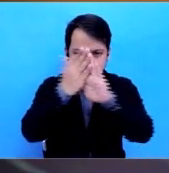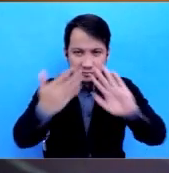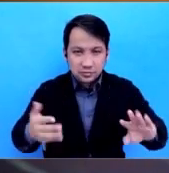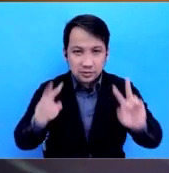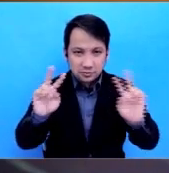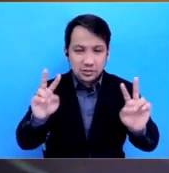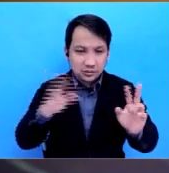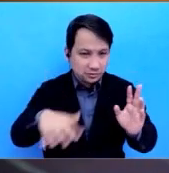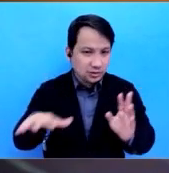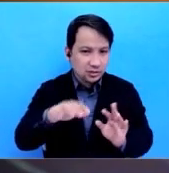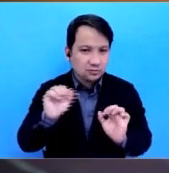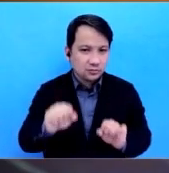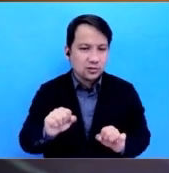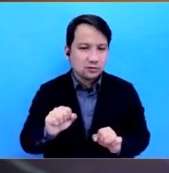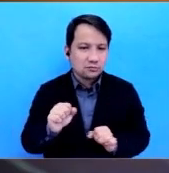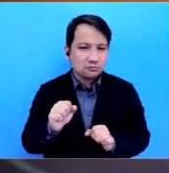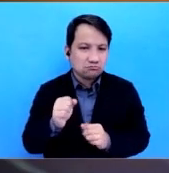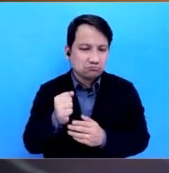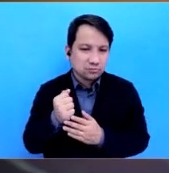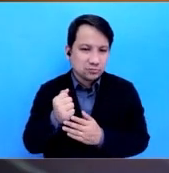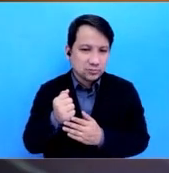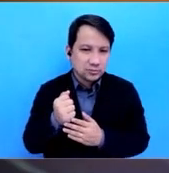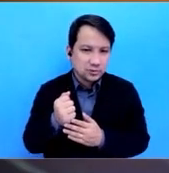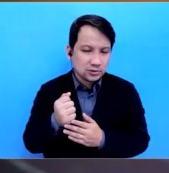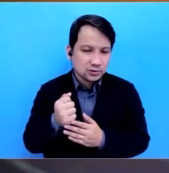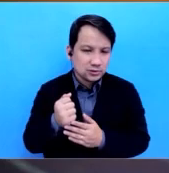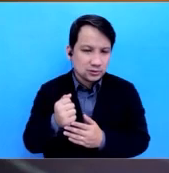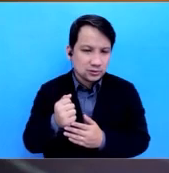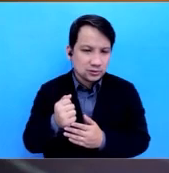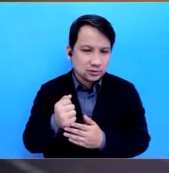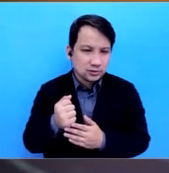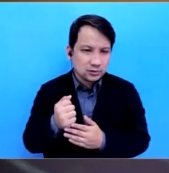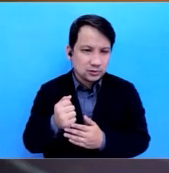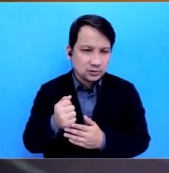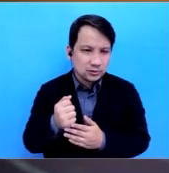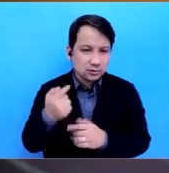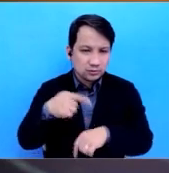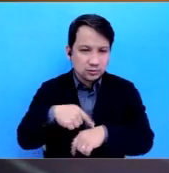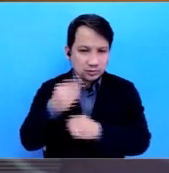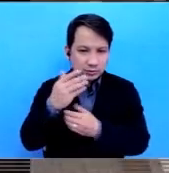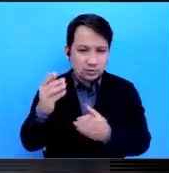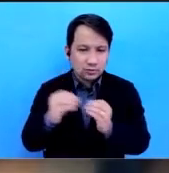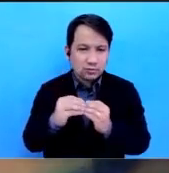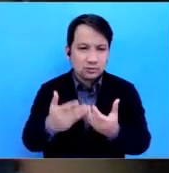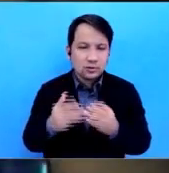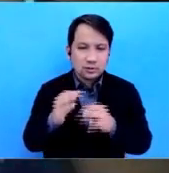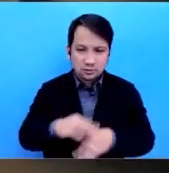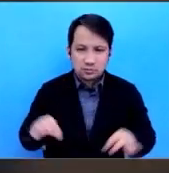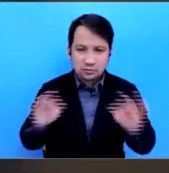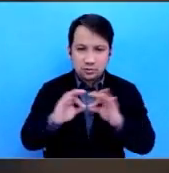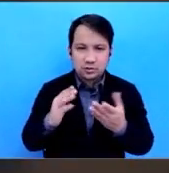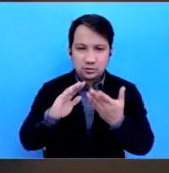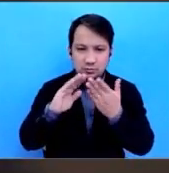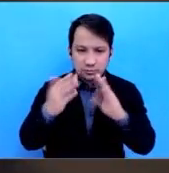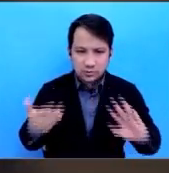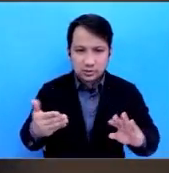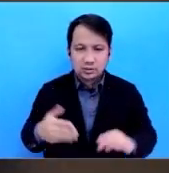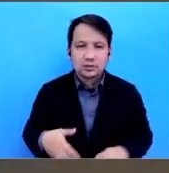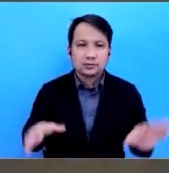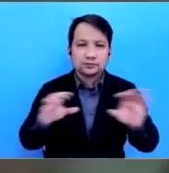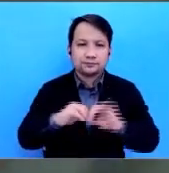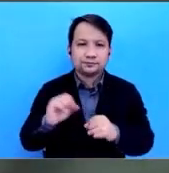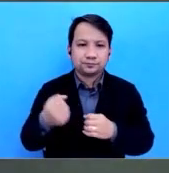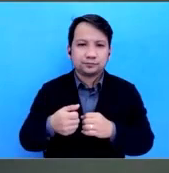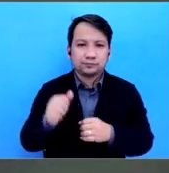often queens said that. But I think in this time, it truly matters. Nagtapos sa top 12